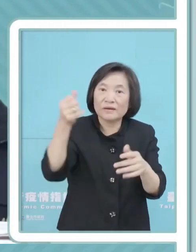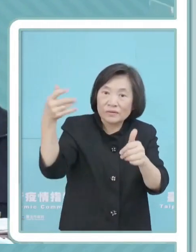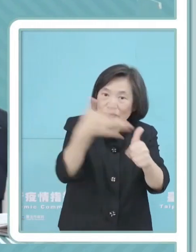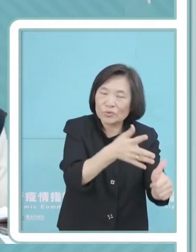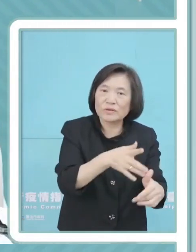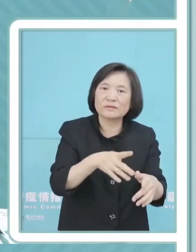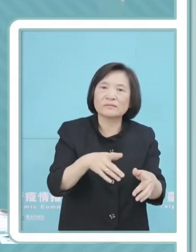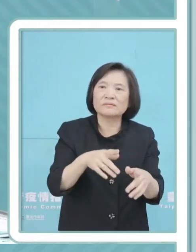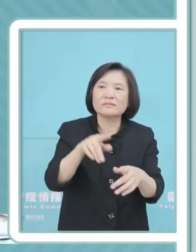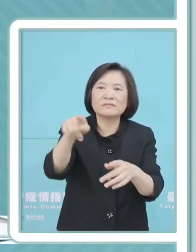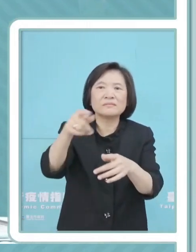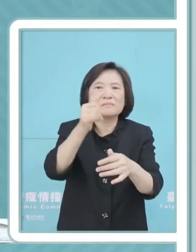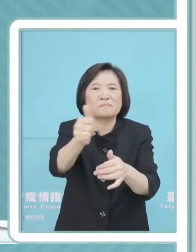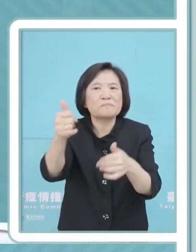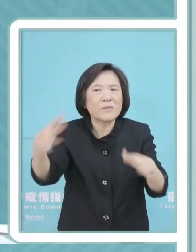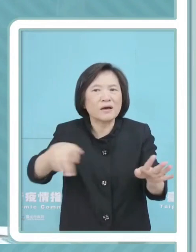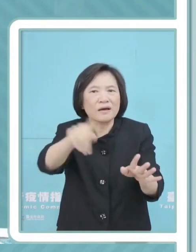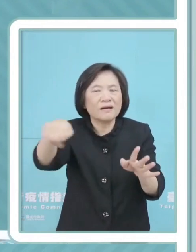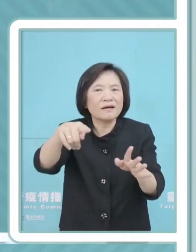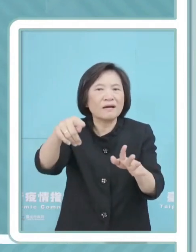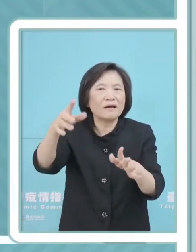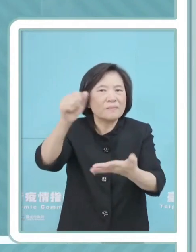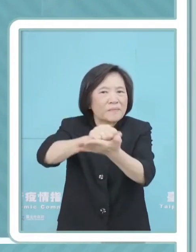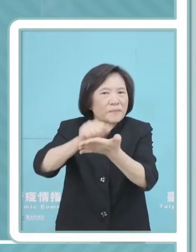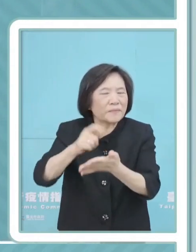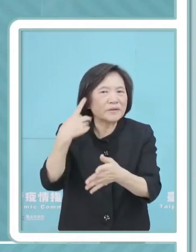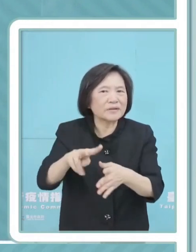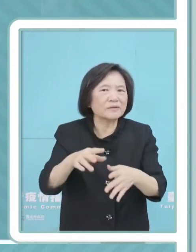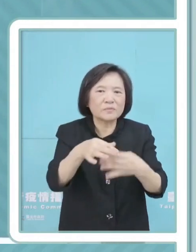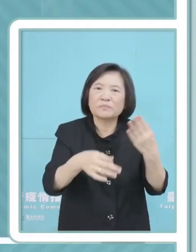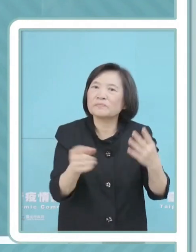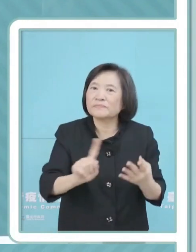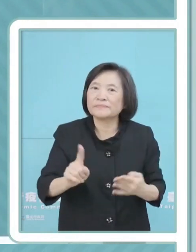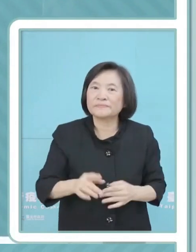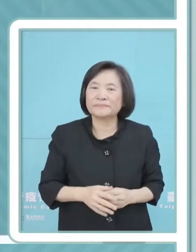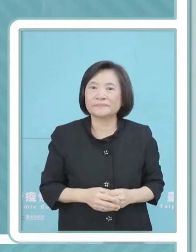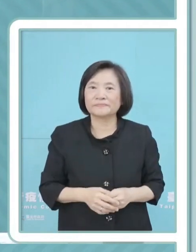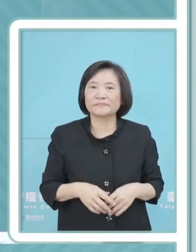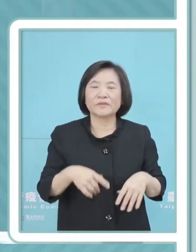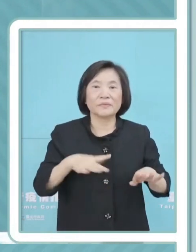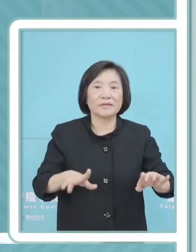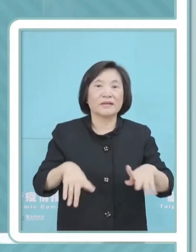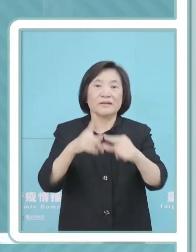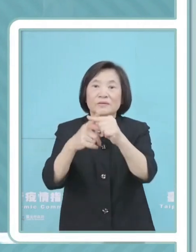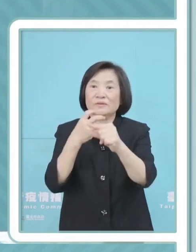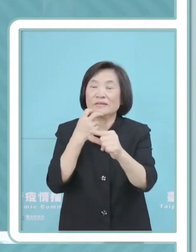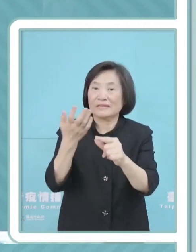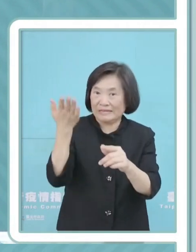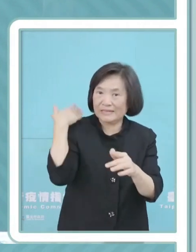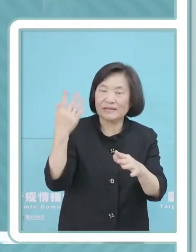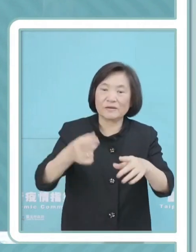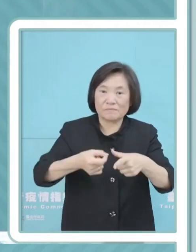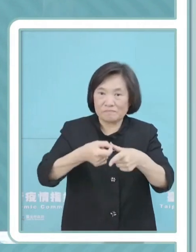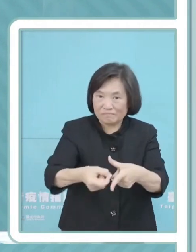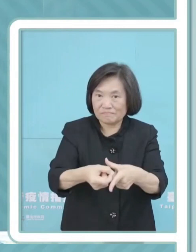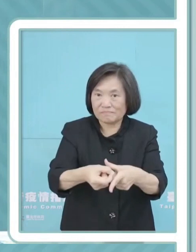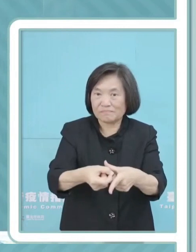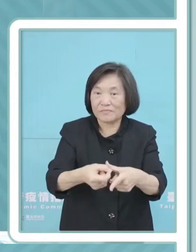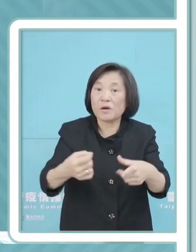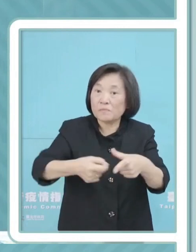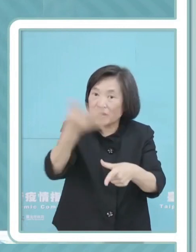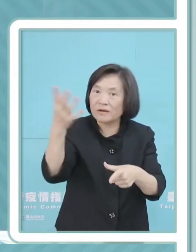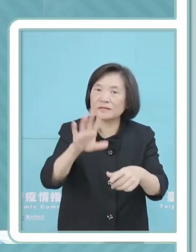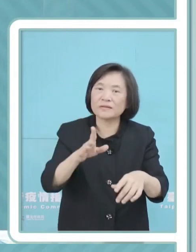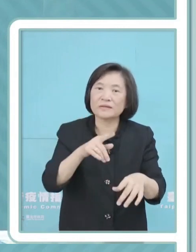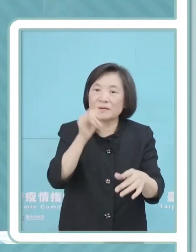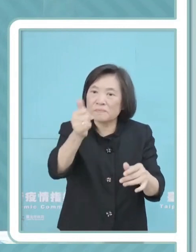的标准是什么？ 我再说明一次，从中央之前所谓的公布足迹的部分的